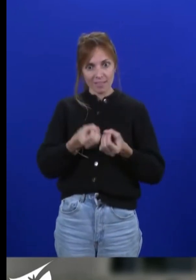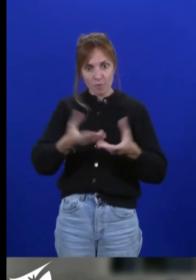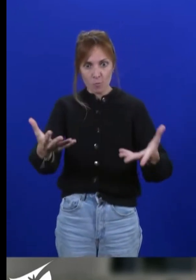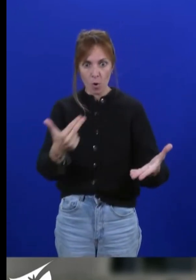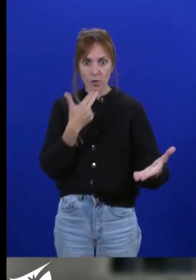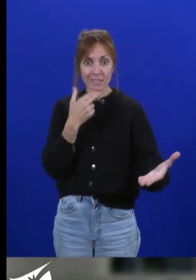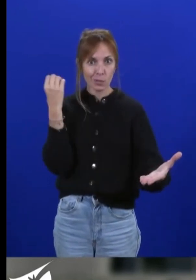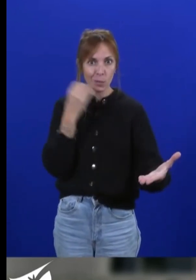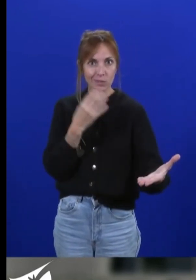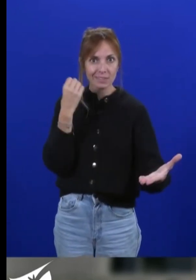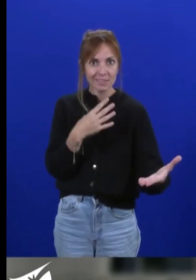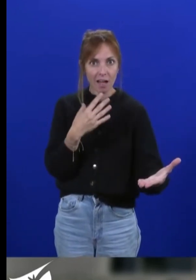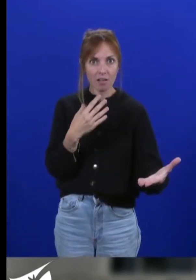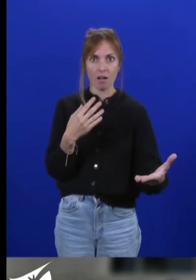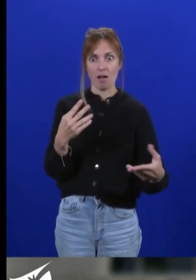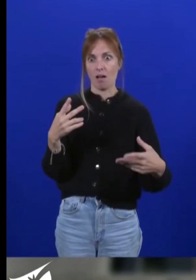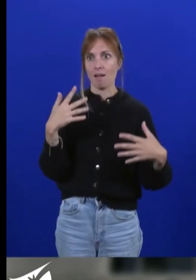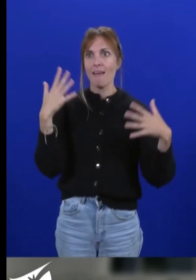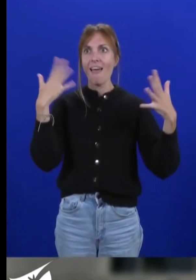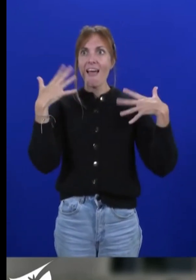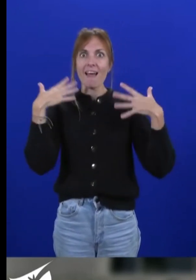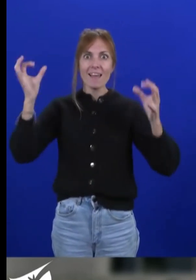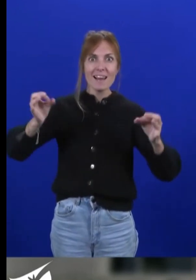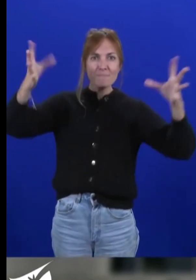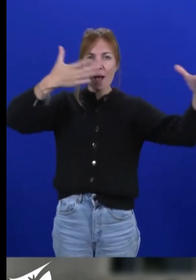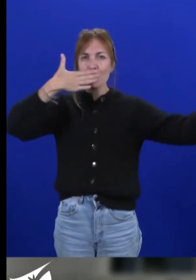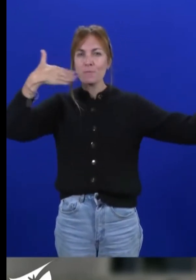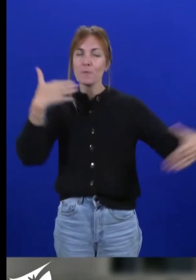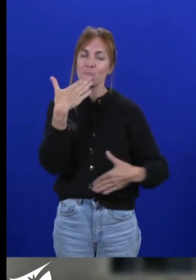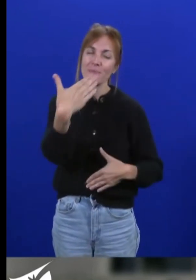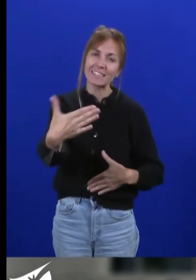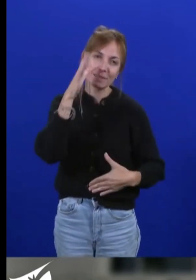usage, à l'amélioration de la qualité de l'air et du climat. Merci pour votre attention.